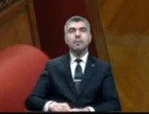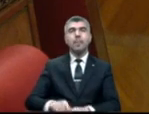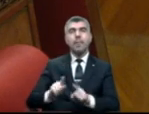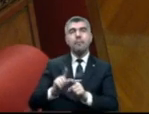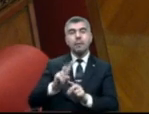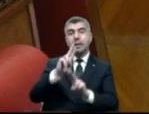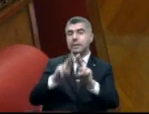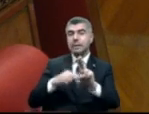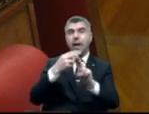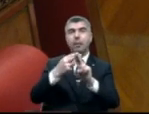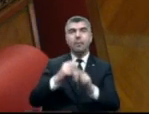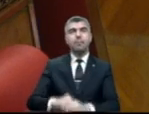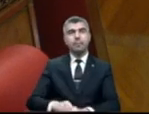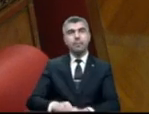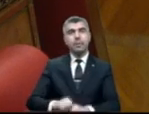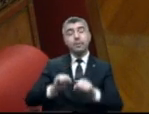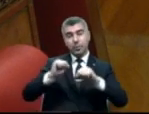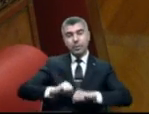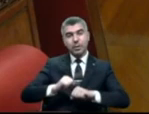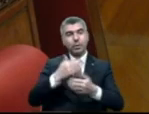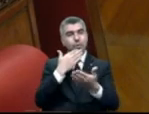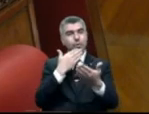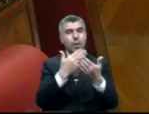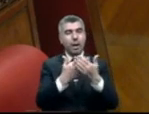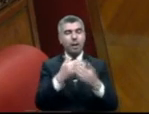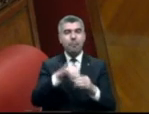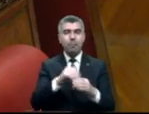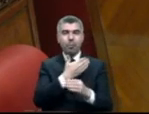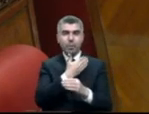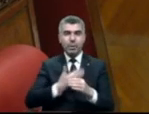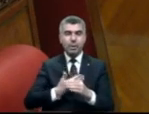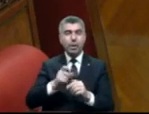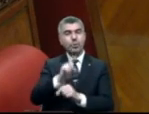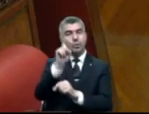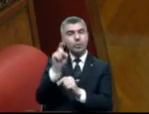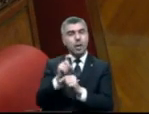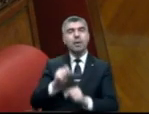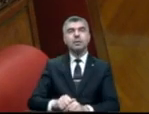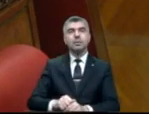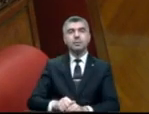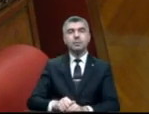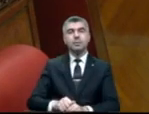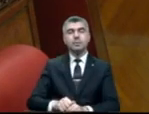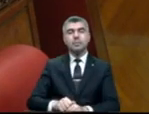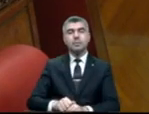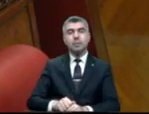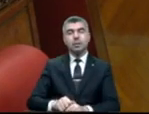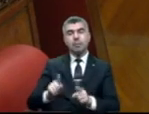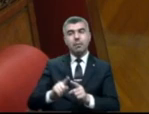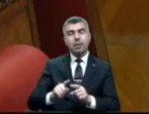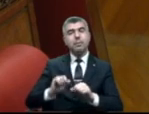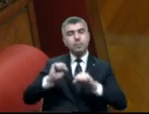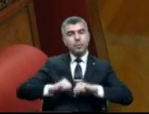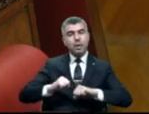نحاولوا نجاوبوا عليه. طبعا أشكركم السيد المستشار المحترم على هذا السؤال، وأود في بداية